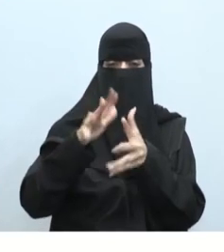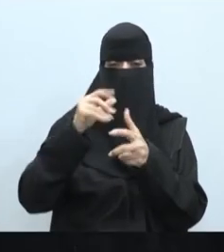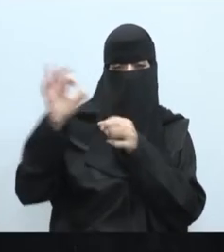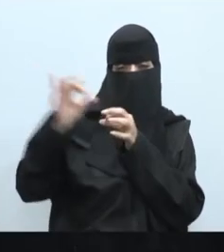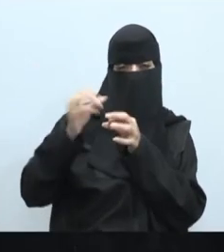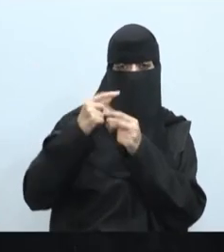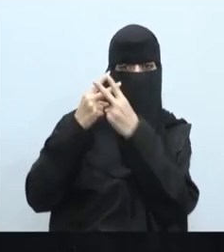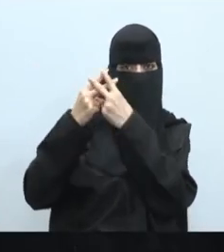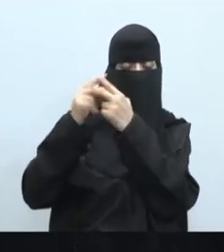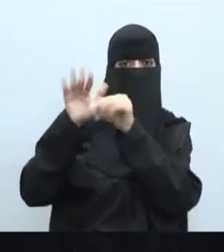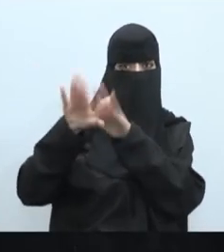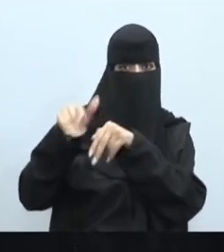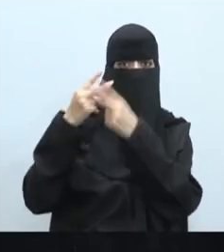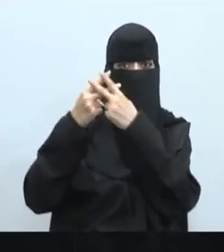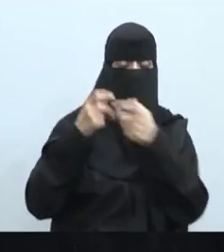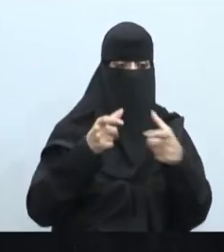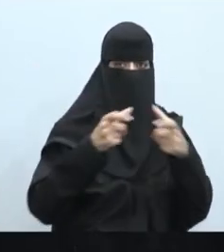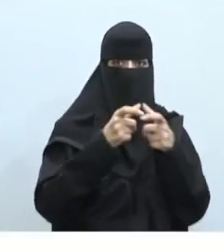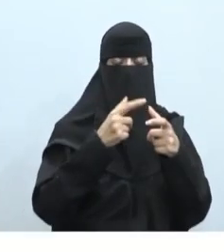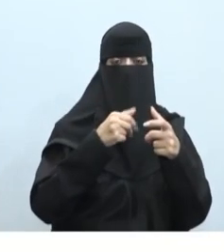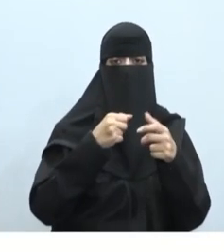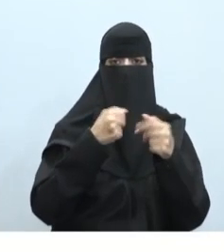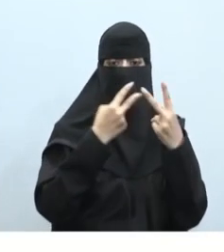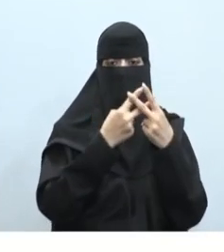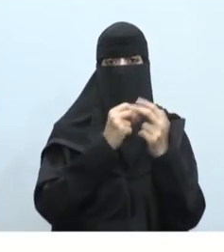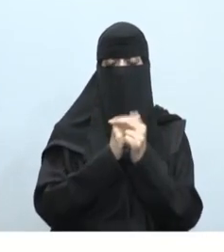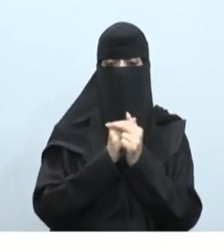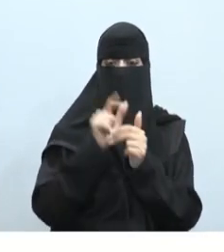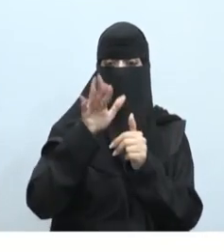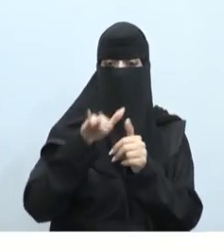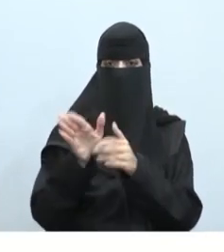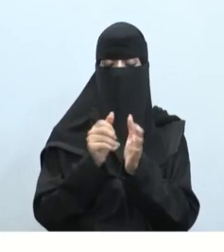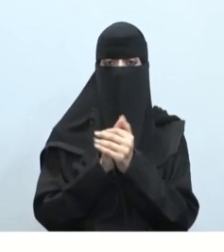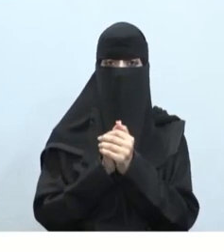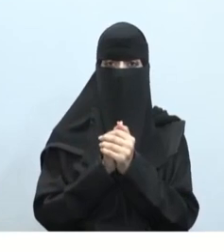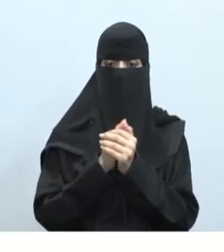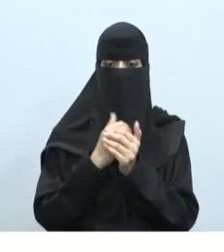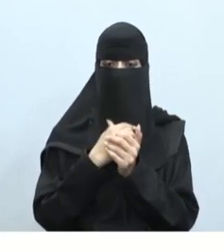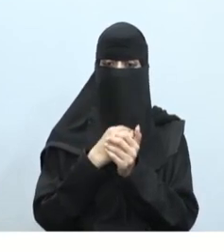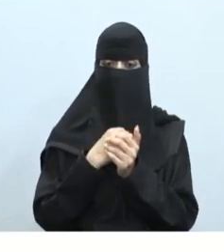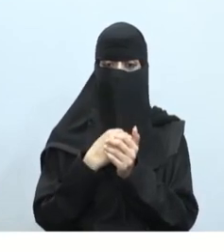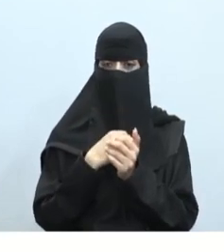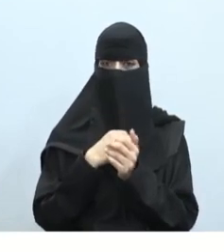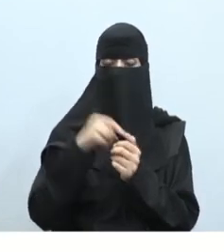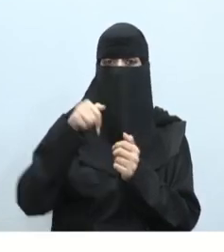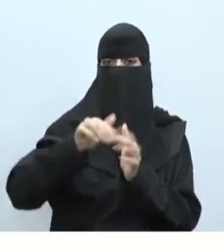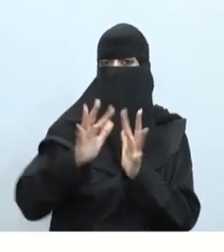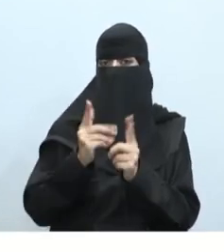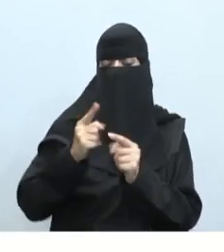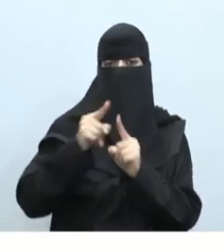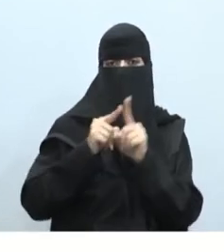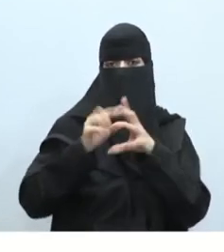والنجوم وتجمعات النجوم ابنائه وبنات الطلاب الاجرام